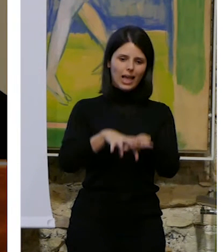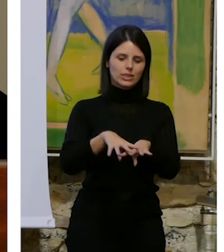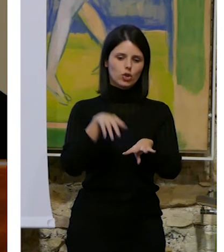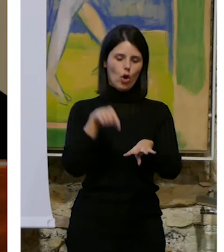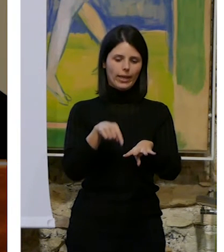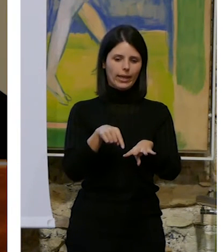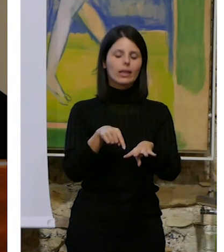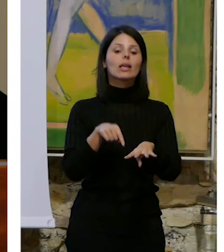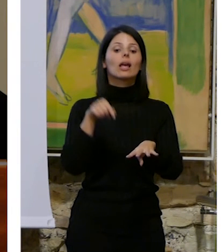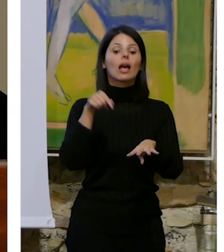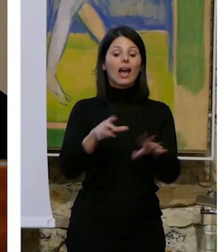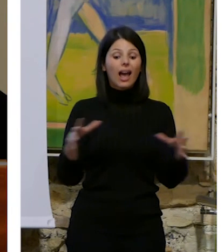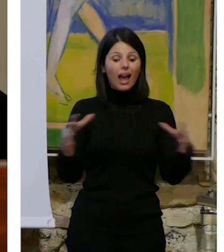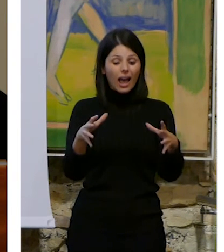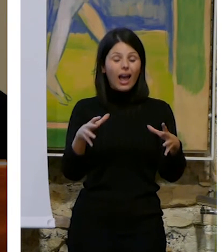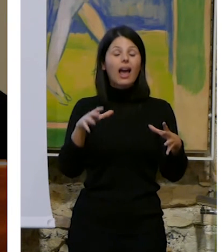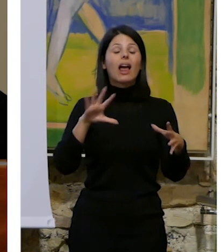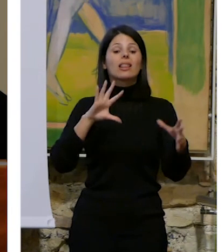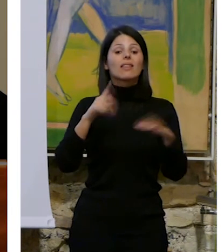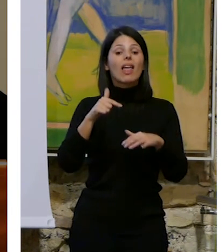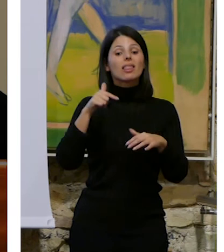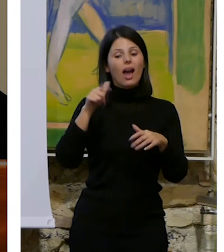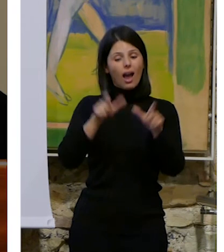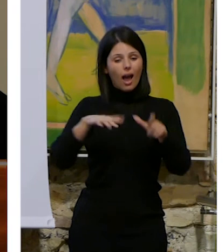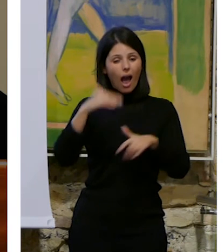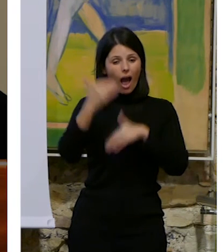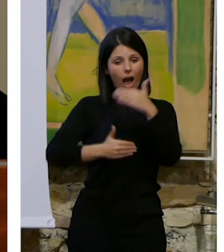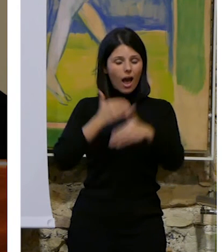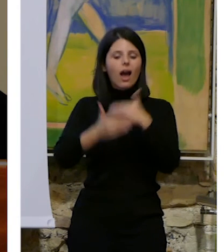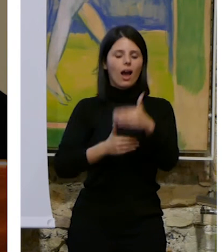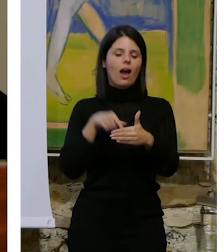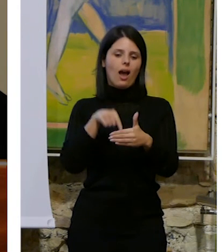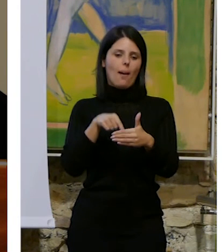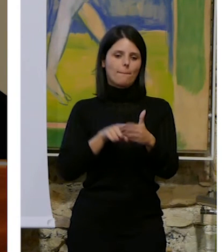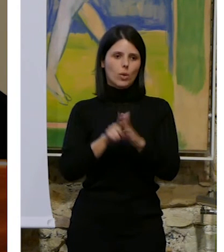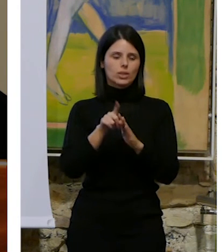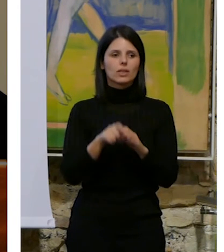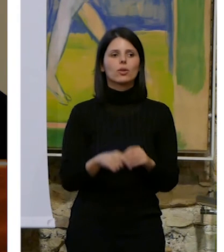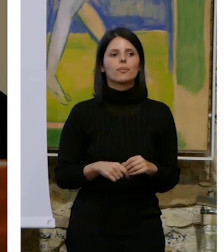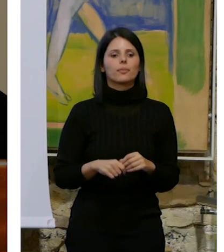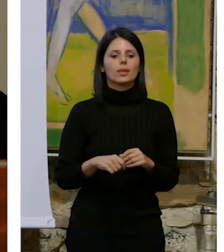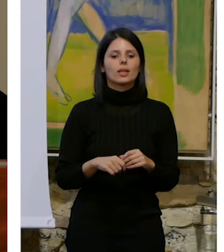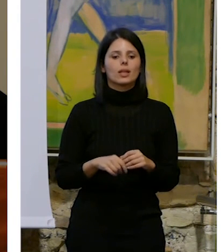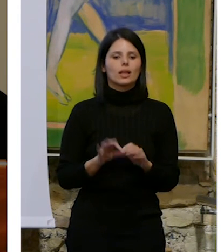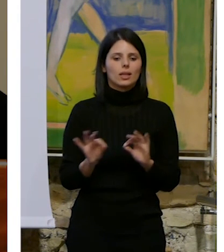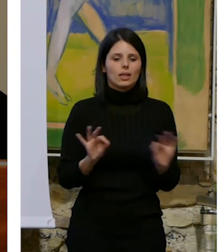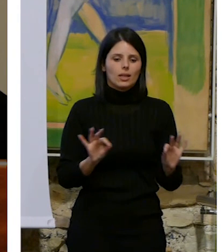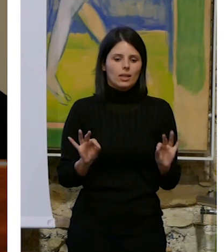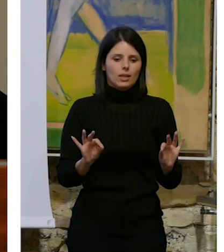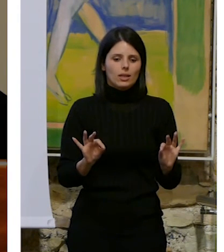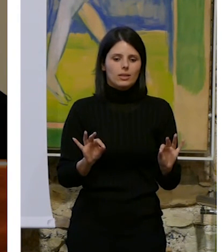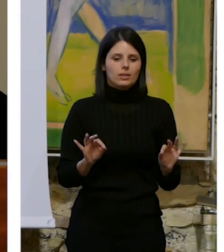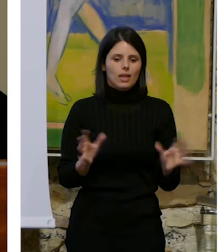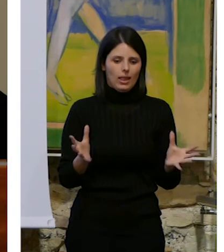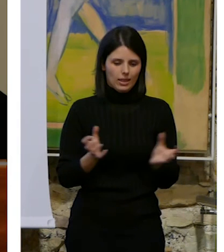società evolute esistono in quanto hanno gangli aggregativi. Vi vorrei raccontare la storia, che non prendetela